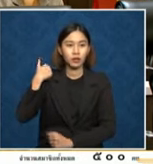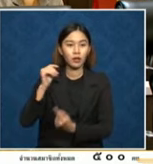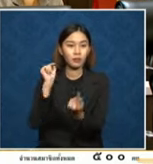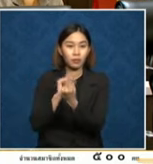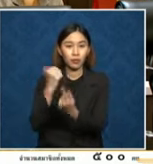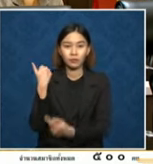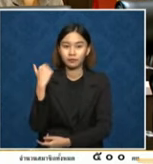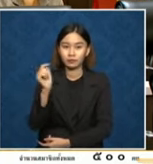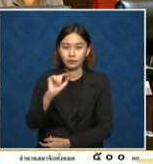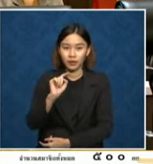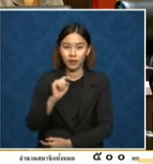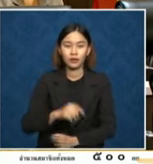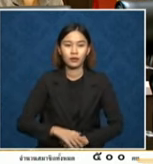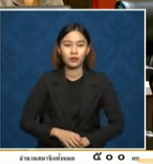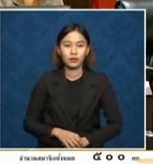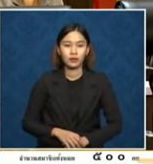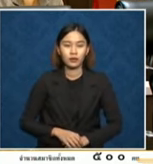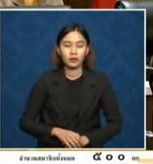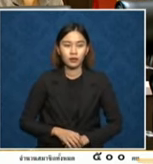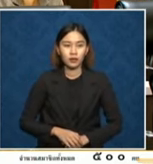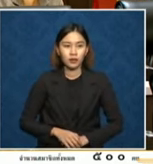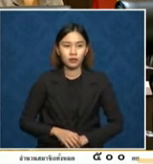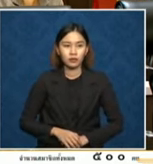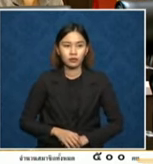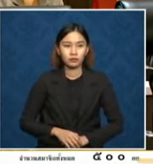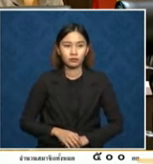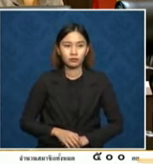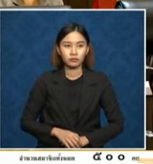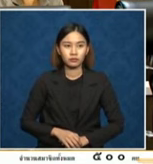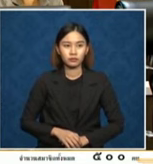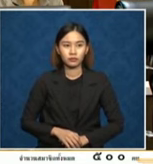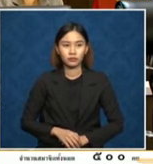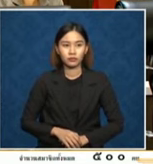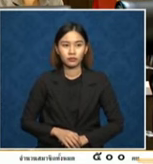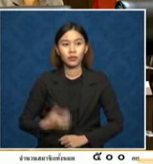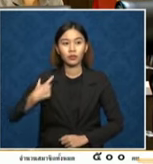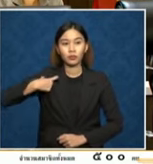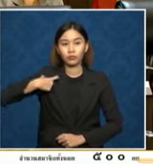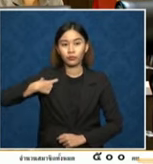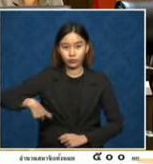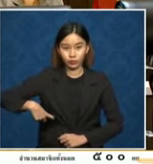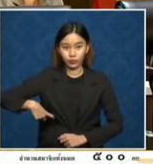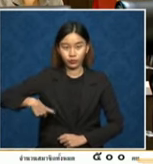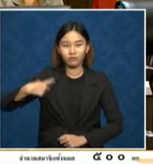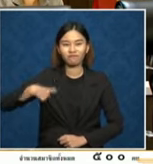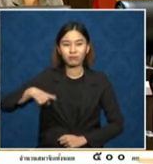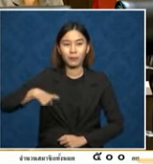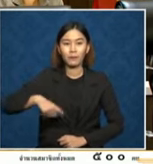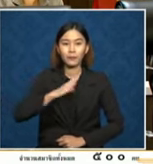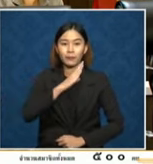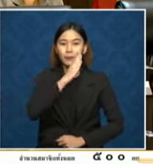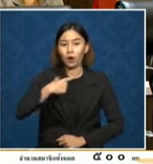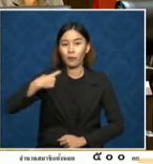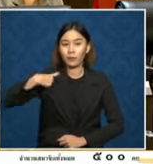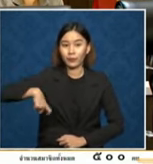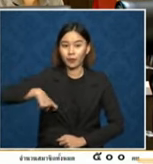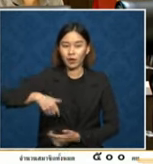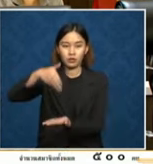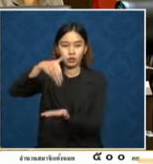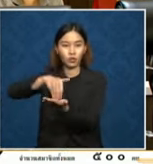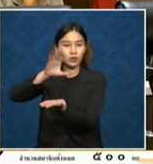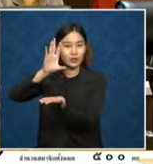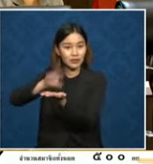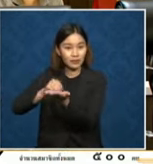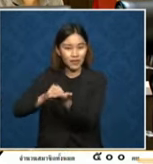ก็คือว่ามีการติดต่อเข้าไปจากทนายความที่แอบอ้างนะครับแล้วก็มีศูนย์ข้อมู